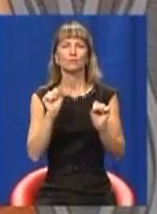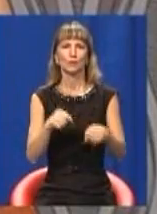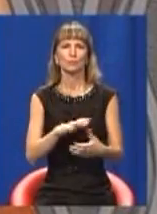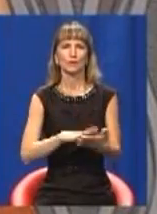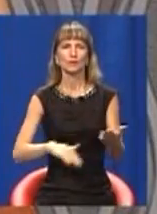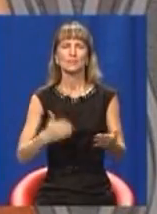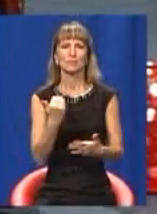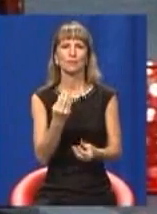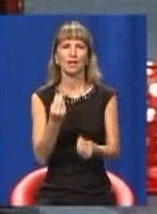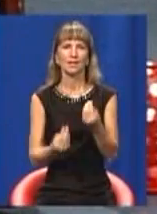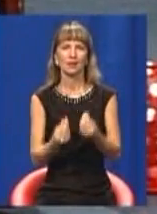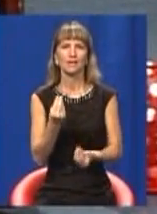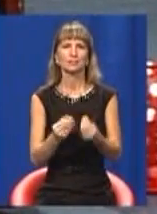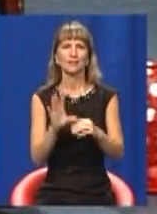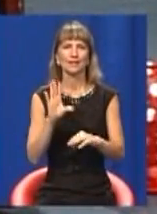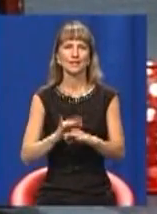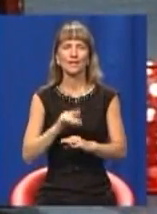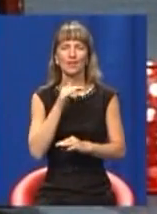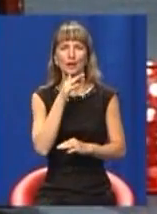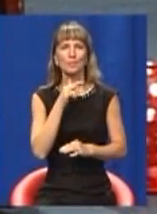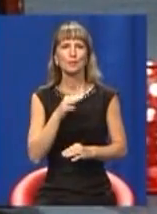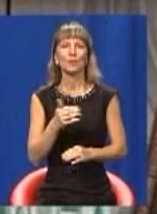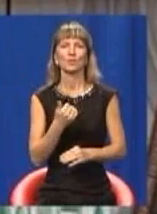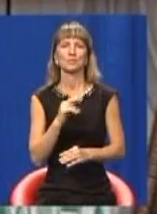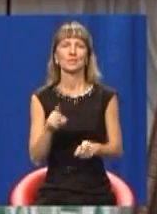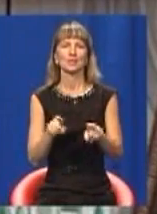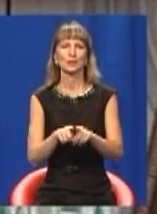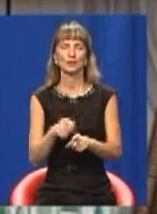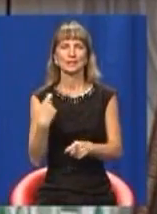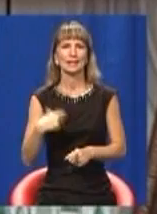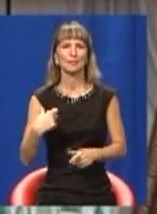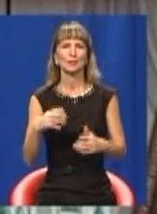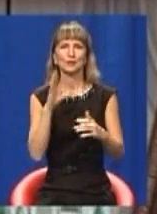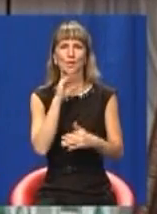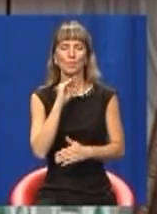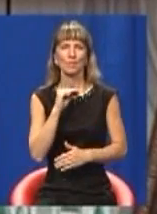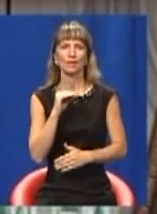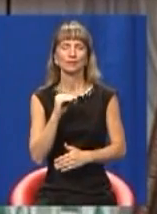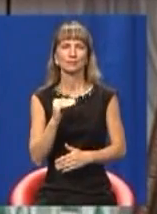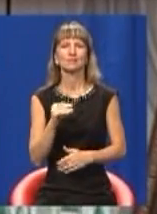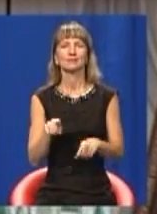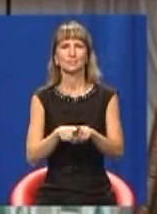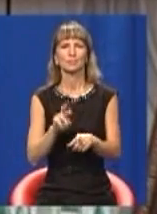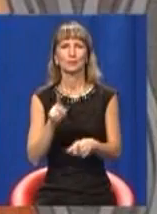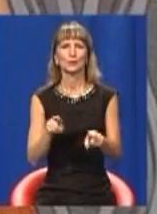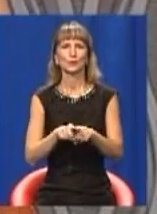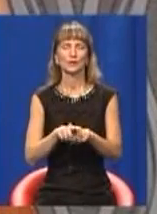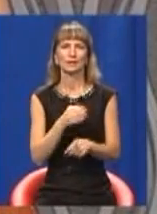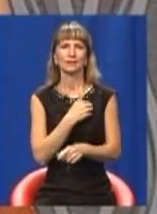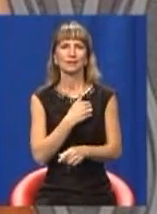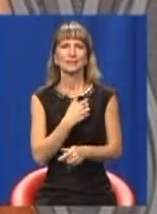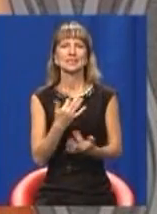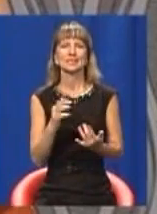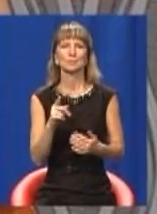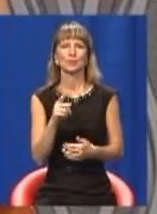продовжувати з вами гратися, ще раз гратися. Хотіла б такого собі песика? Ну, такого теж хотіла. Боже, скільки б